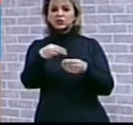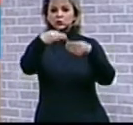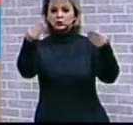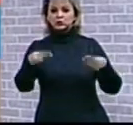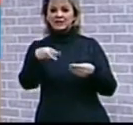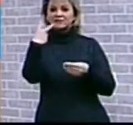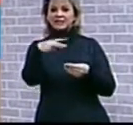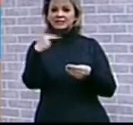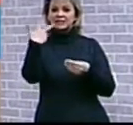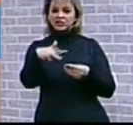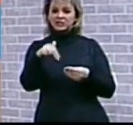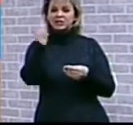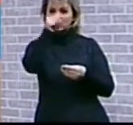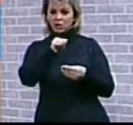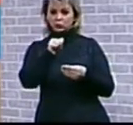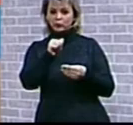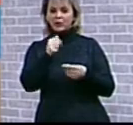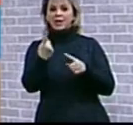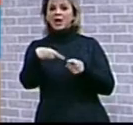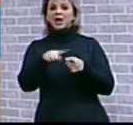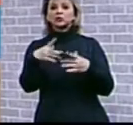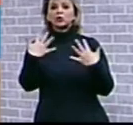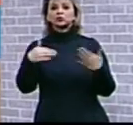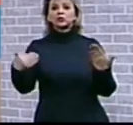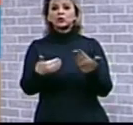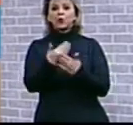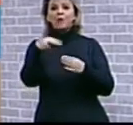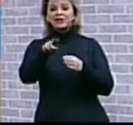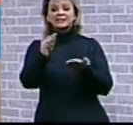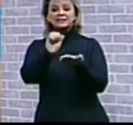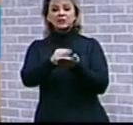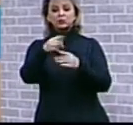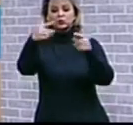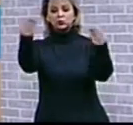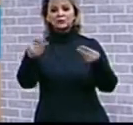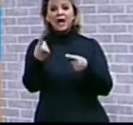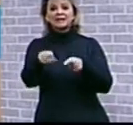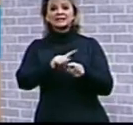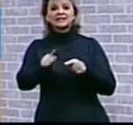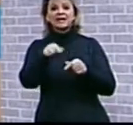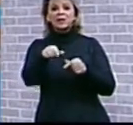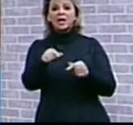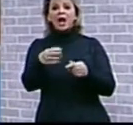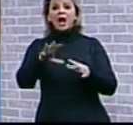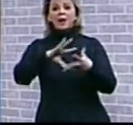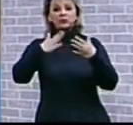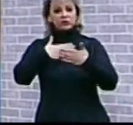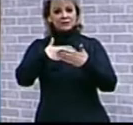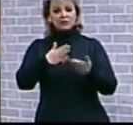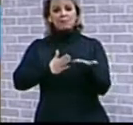журналов 20-30-х годов. Это уже новый тип журналов. Они скорее